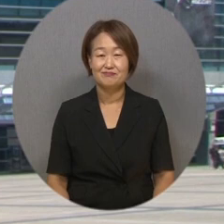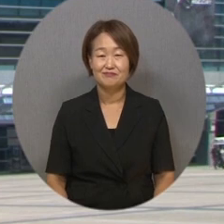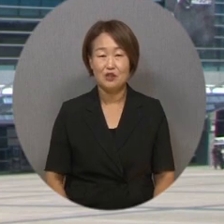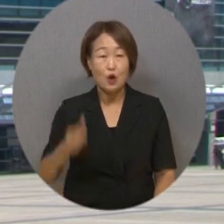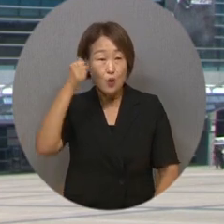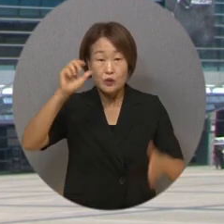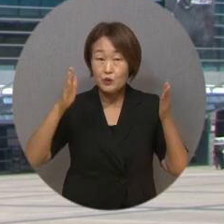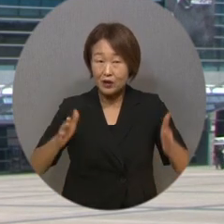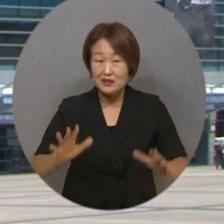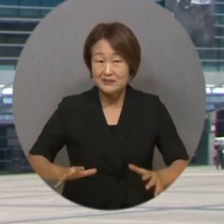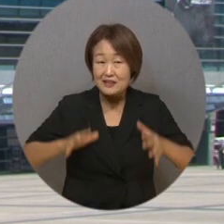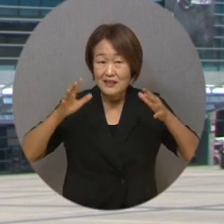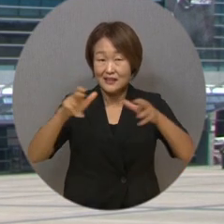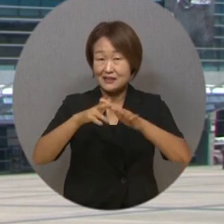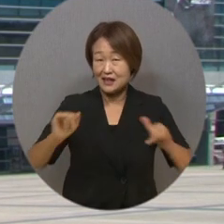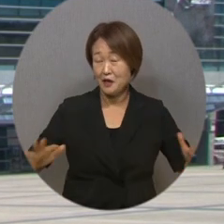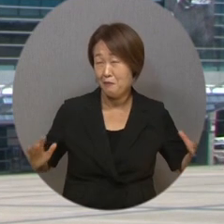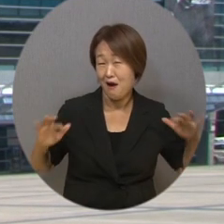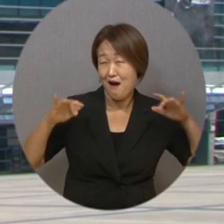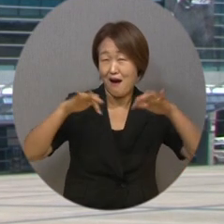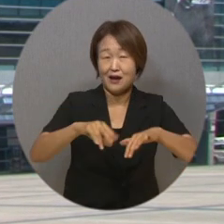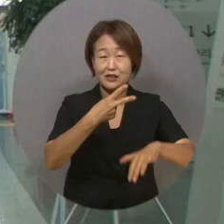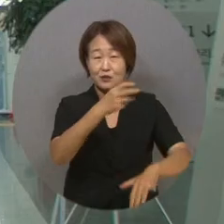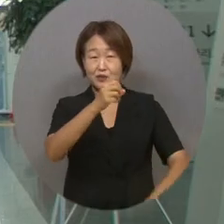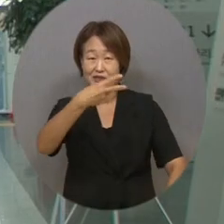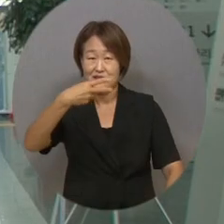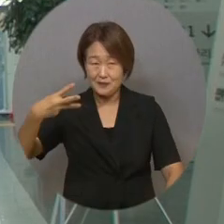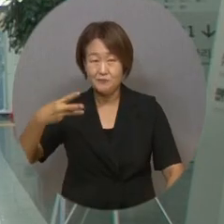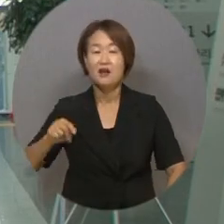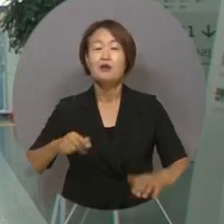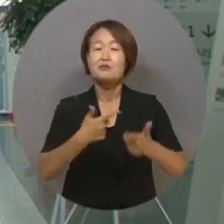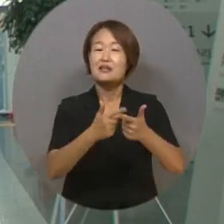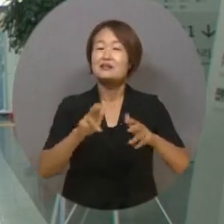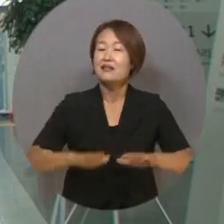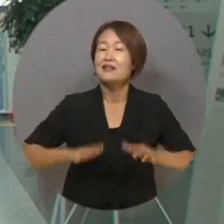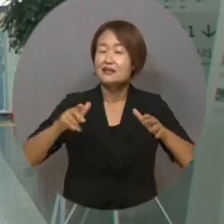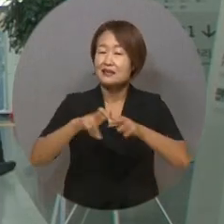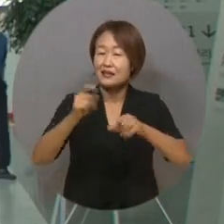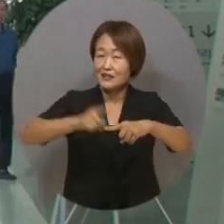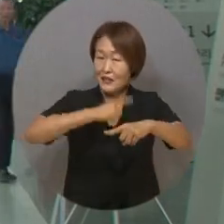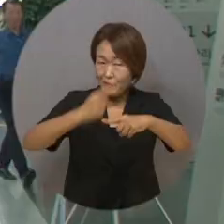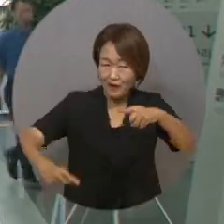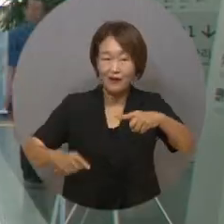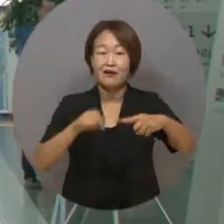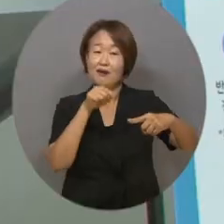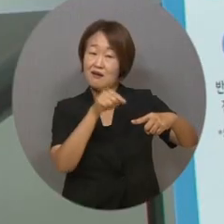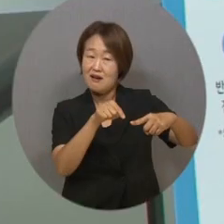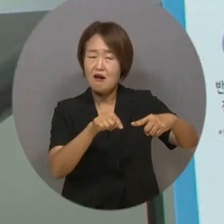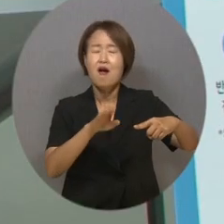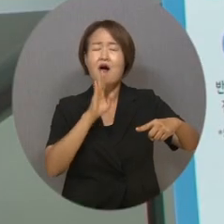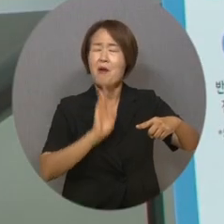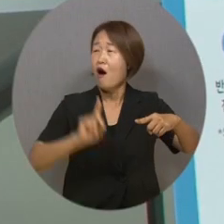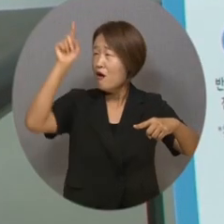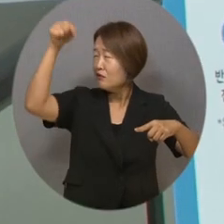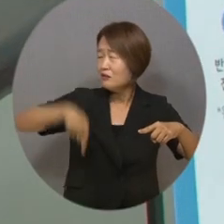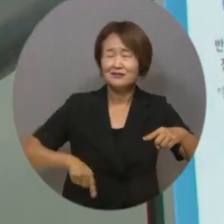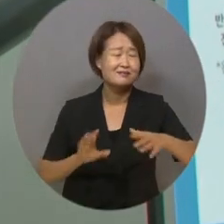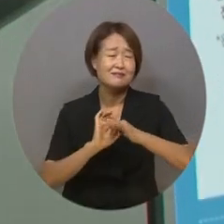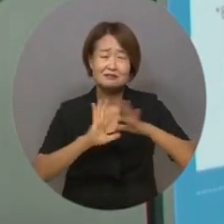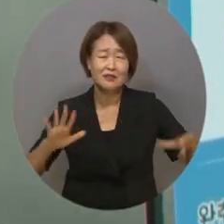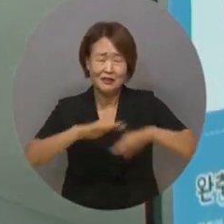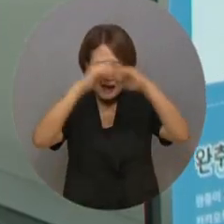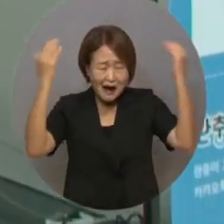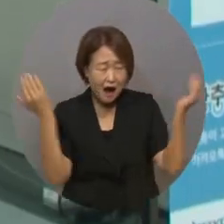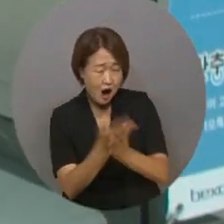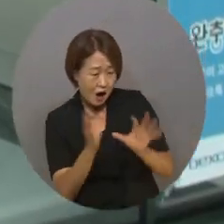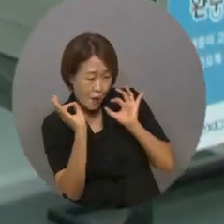5일간 전 세계 장애인들이 모이는 2023 부산 세계 장애인 대회. 이번 대회에서는 어느 때보다 각계각층의